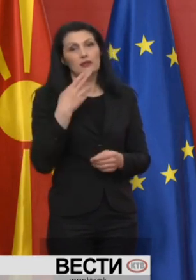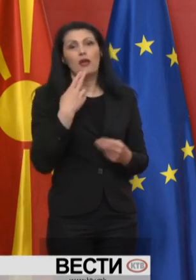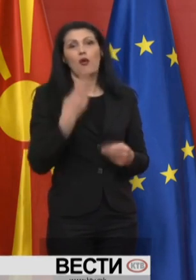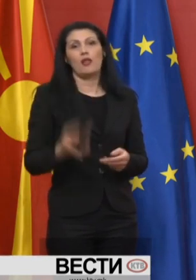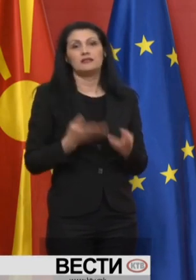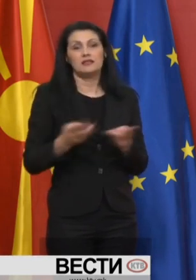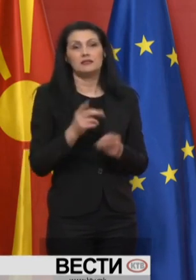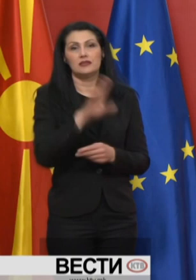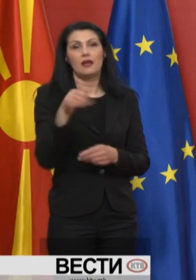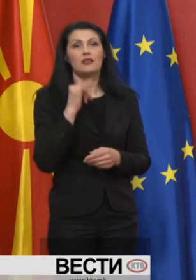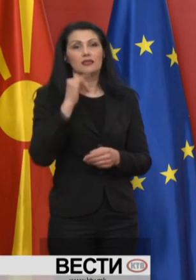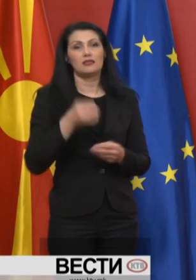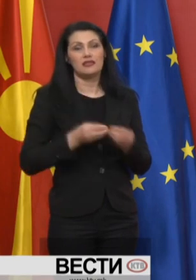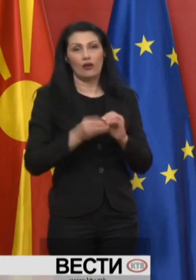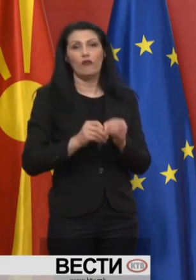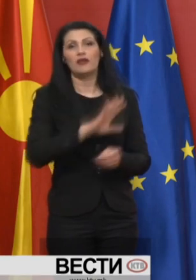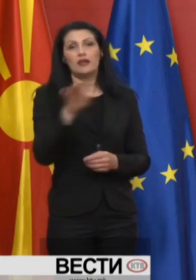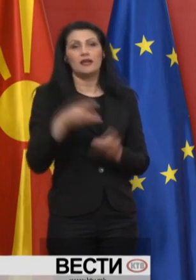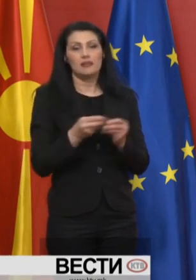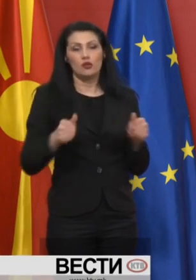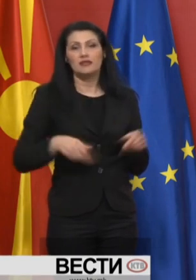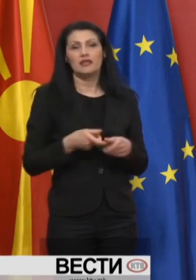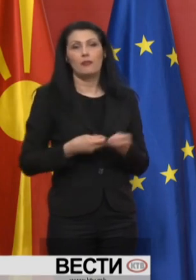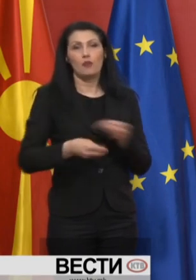олесни трговијата со земјоделските производи.